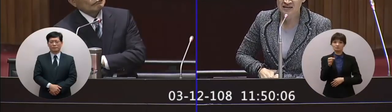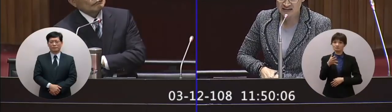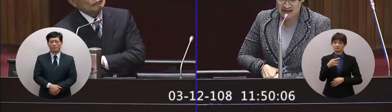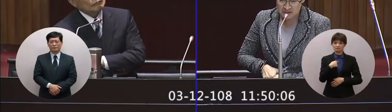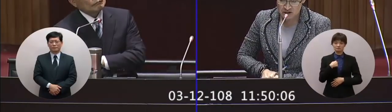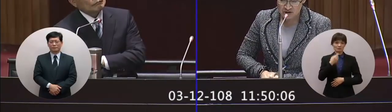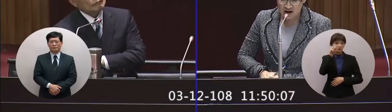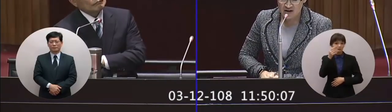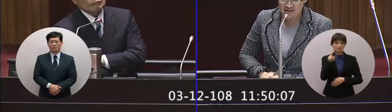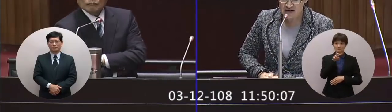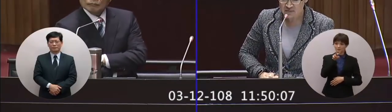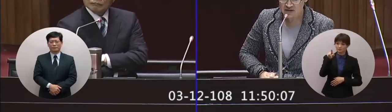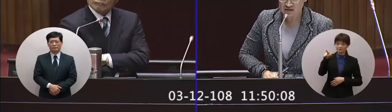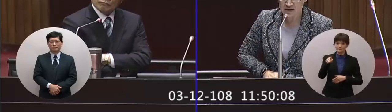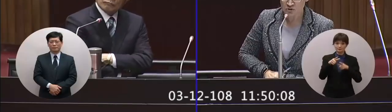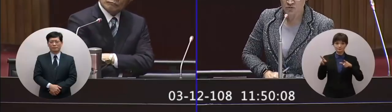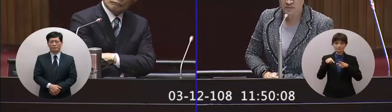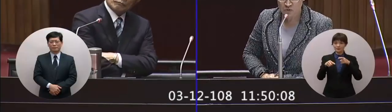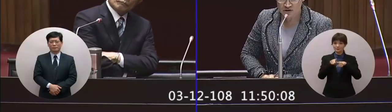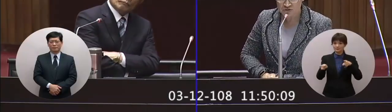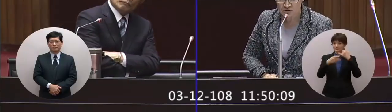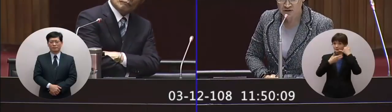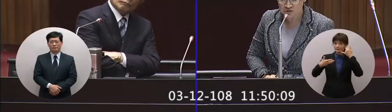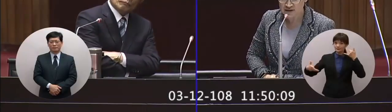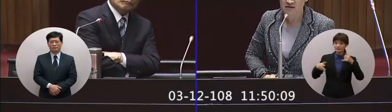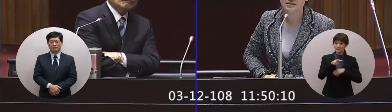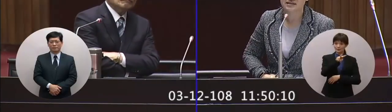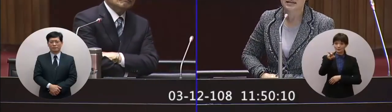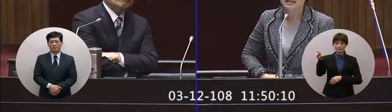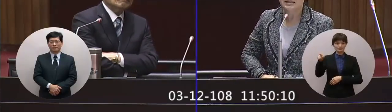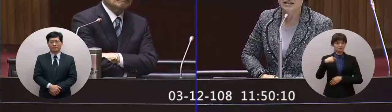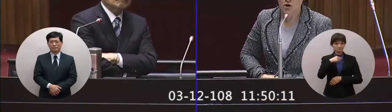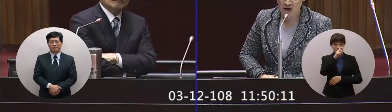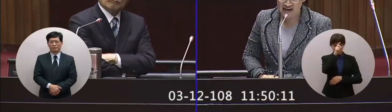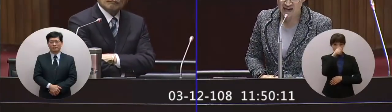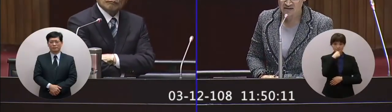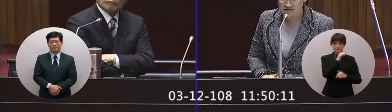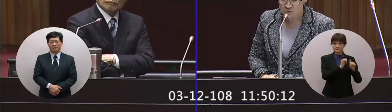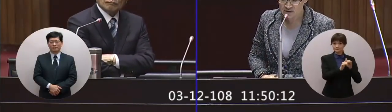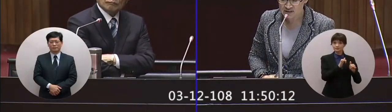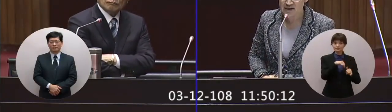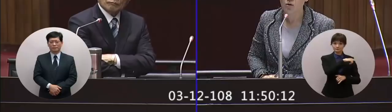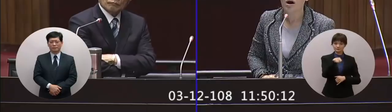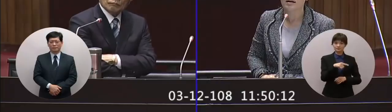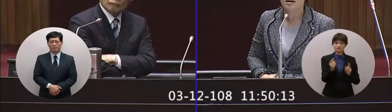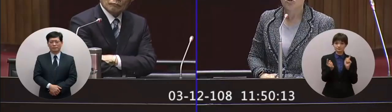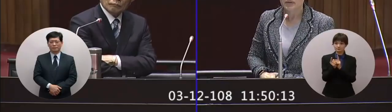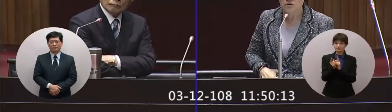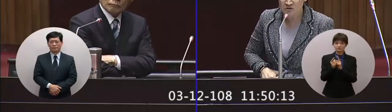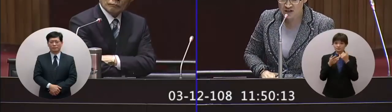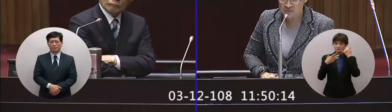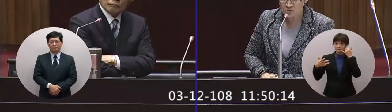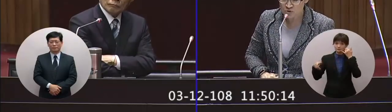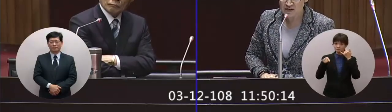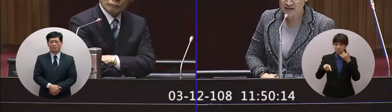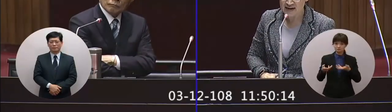洋，那在面对浩瀚的太平洋当中，我们国人需要去了解现有海洋资源的现况，我